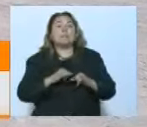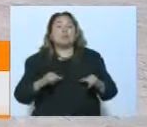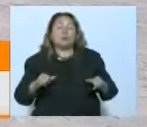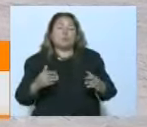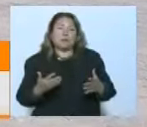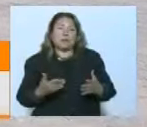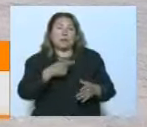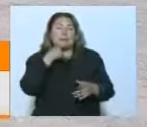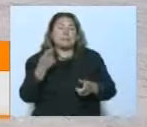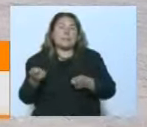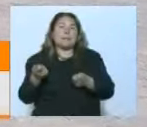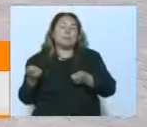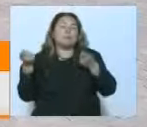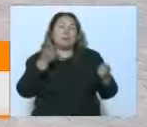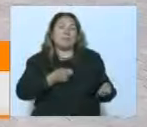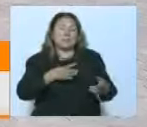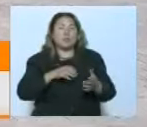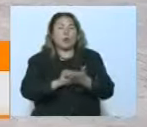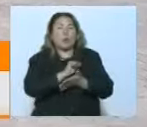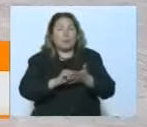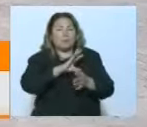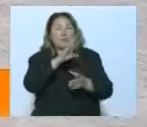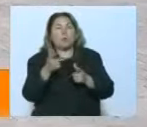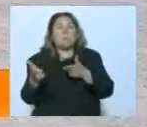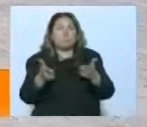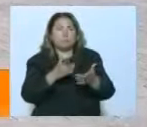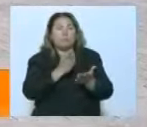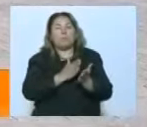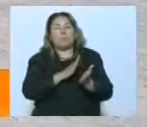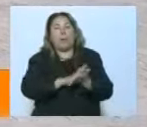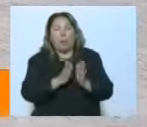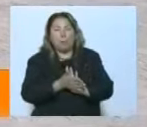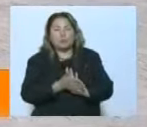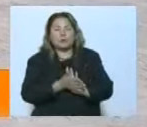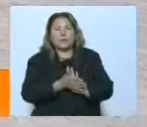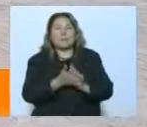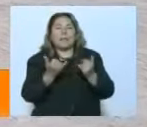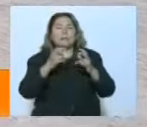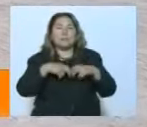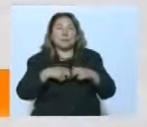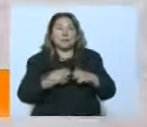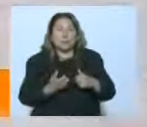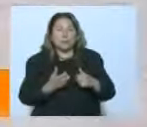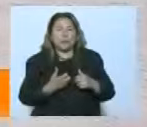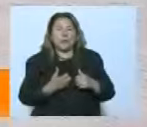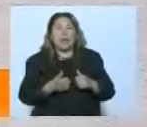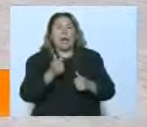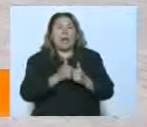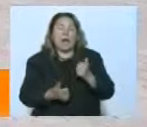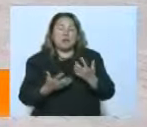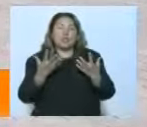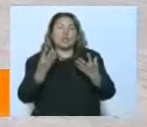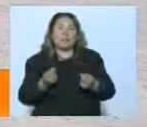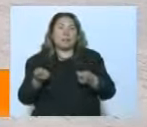енді Россиядан алдырдық кезінде документі бәрі сайлы. Күнделікті лабораторияда тексеріп отырамыз қанын. Күніге Нубиден айтып